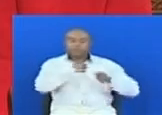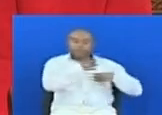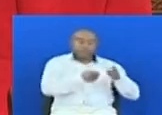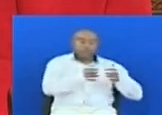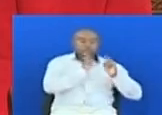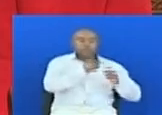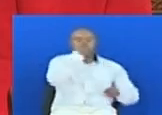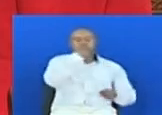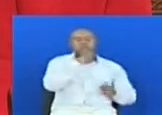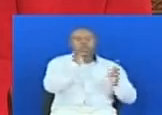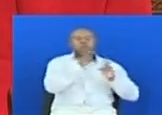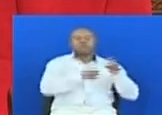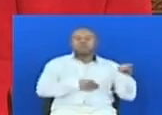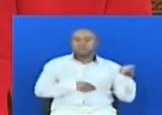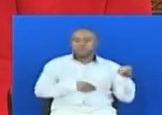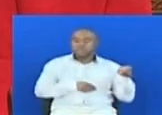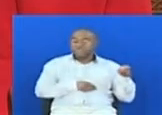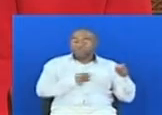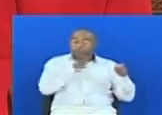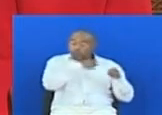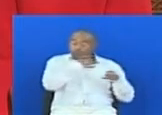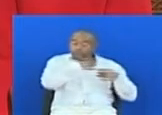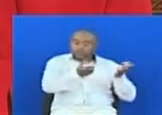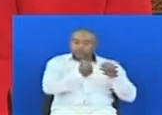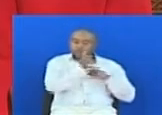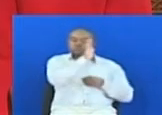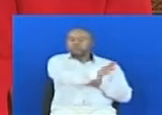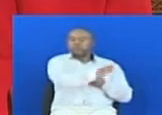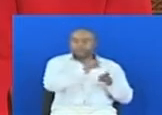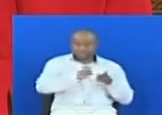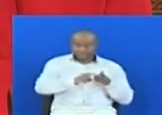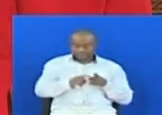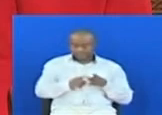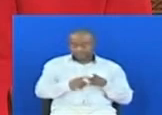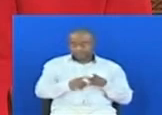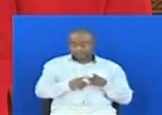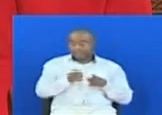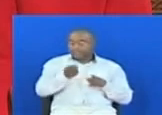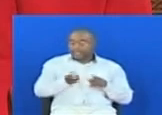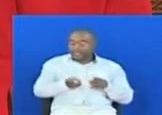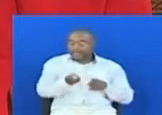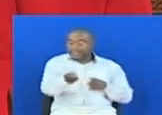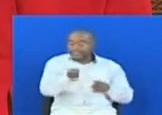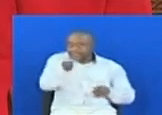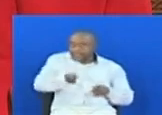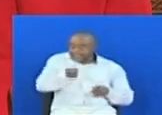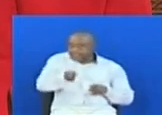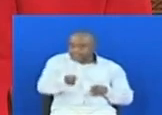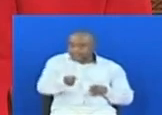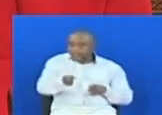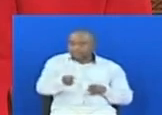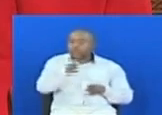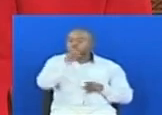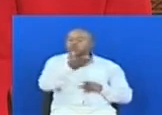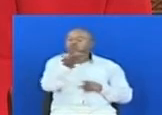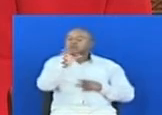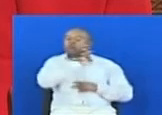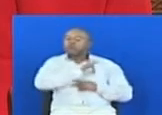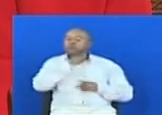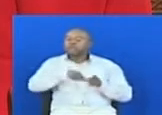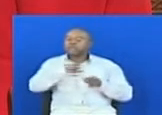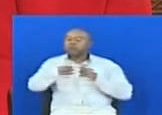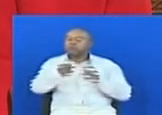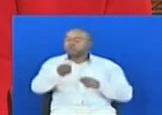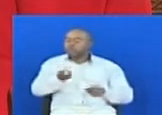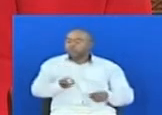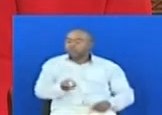Gorge ungeweza kusimama. Ujenzi wa reli ya kisasa ungeweza kusimama. Watanzania wangapi wameajiriwa? Hivi wiki